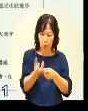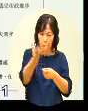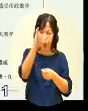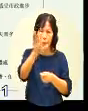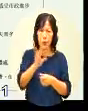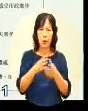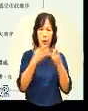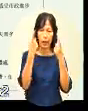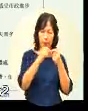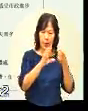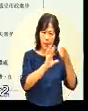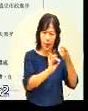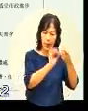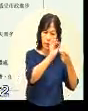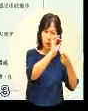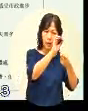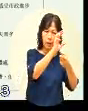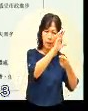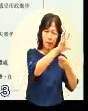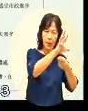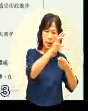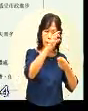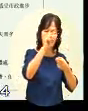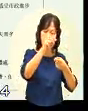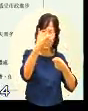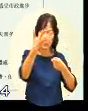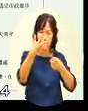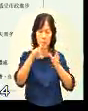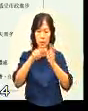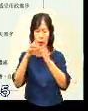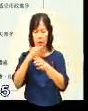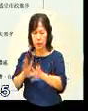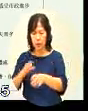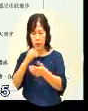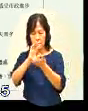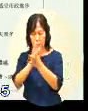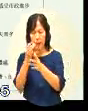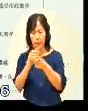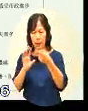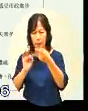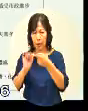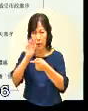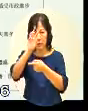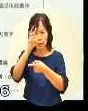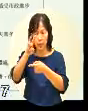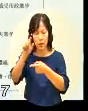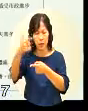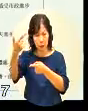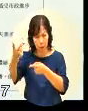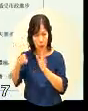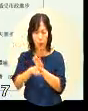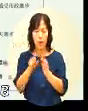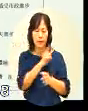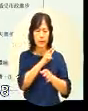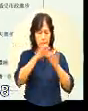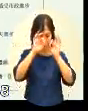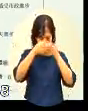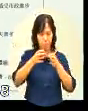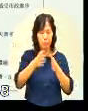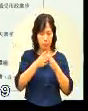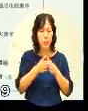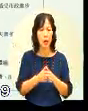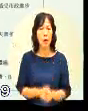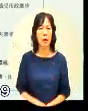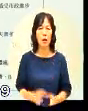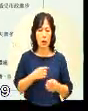原来是 8.7% 到 13.6%，这个 person， 我想这个是我们觉得应该是不是要检讨的地方，这